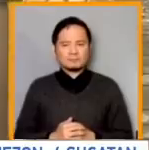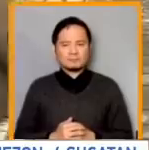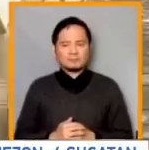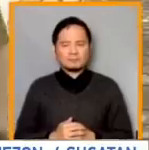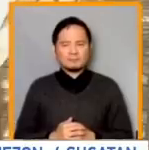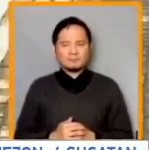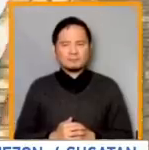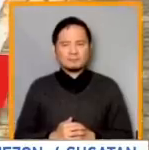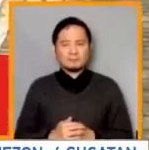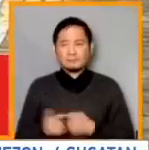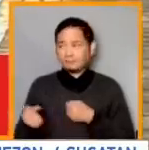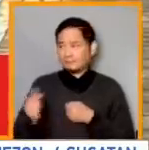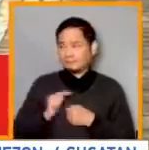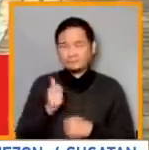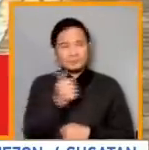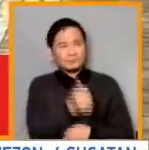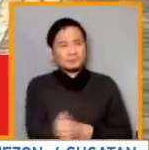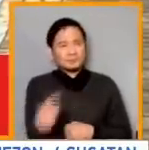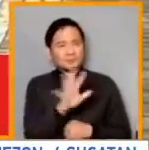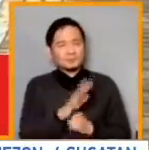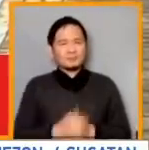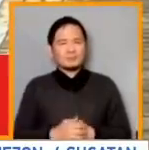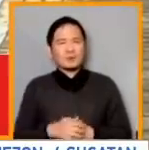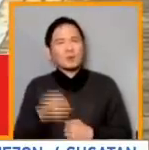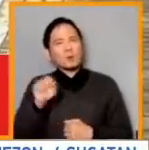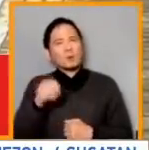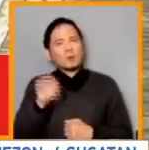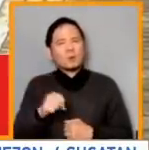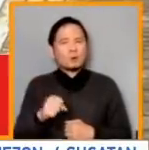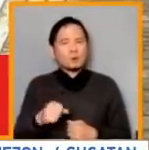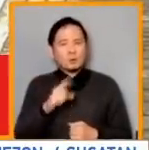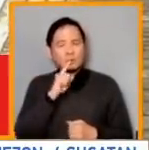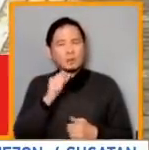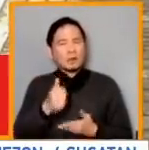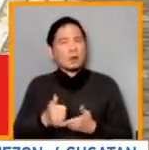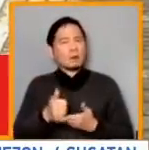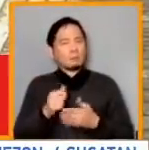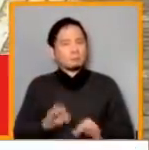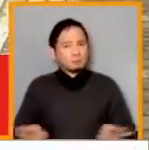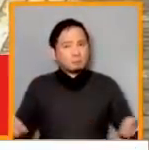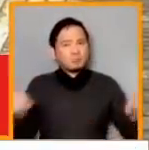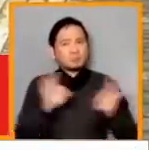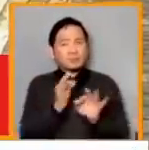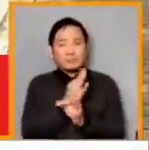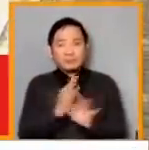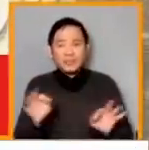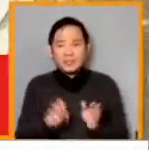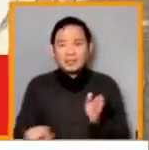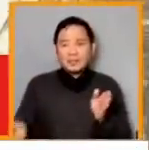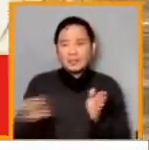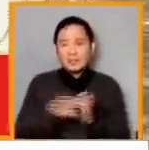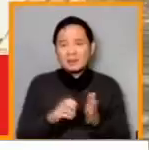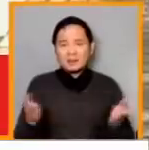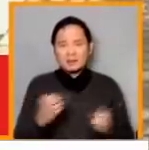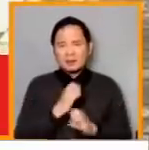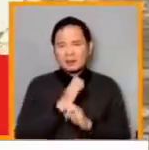Corinne? Connie, good morning. Malaking bagay daw ang libreng sakay sa EDSA Carousel ayon sa mga pasahero na aming nakausap kaninang madaling araw.